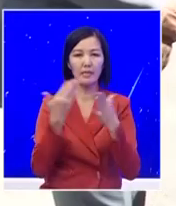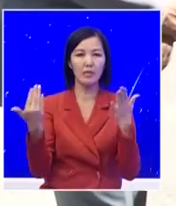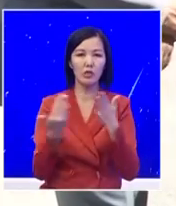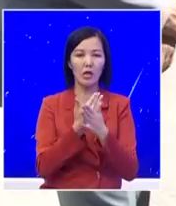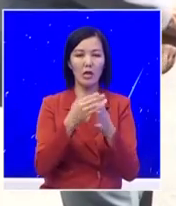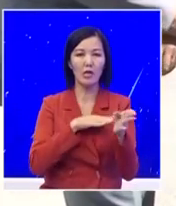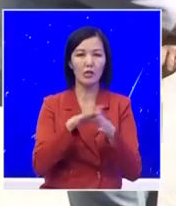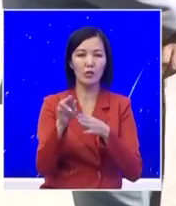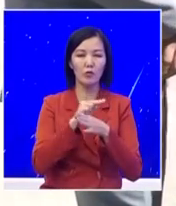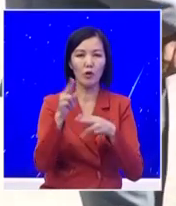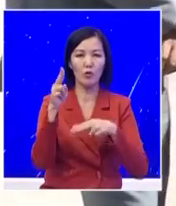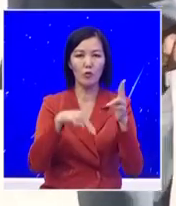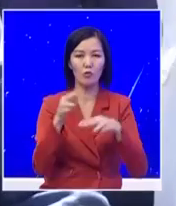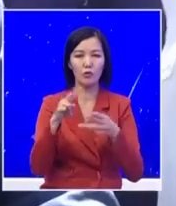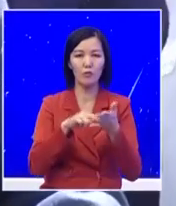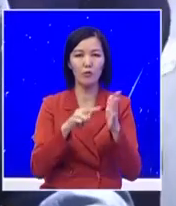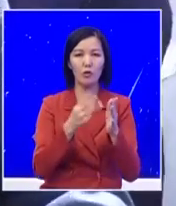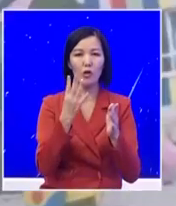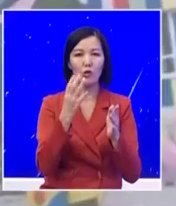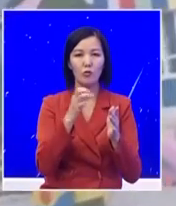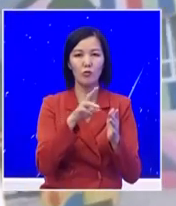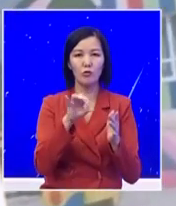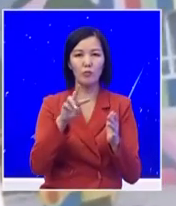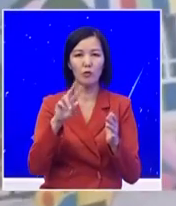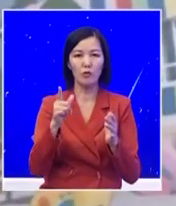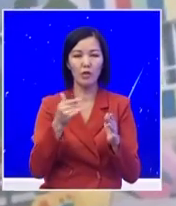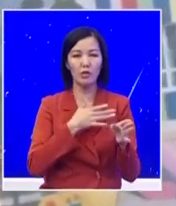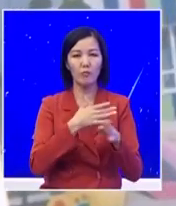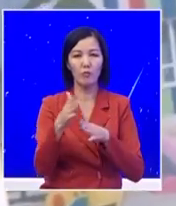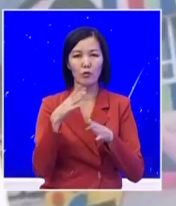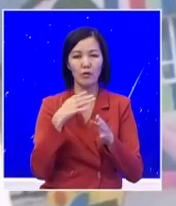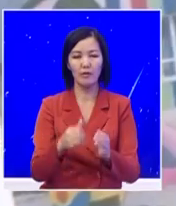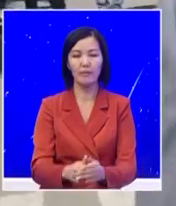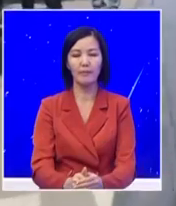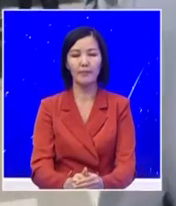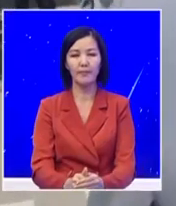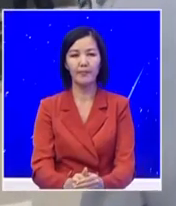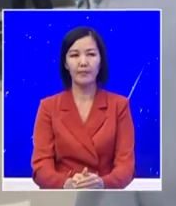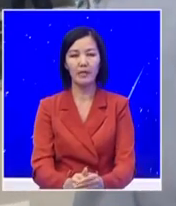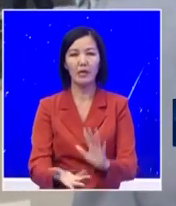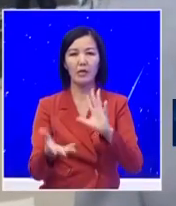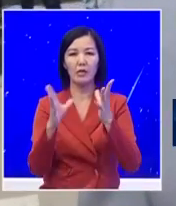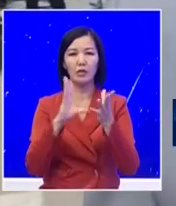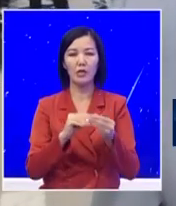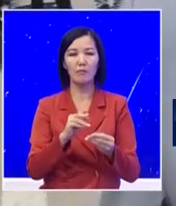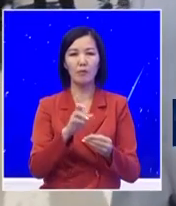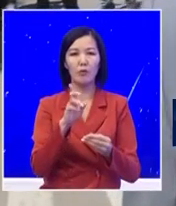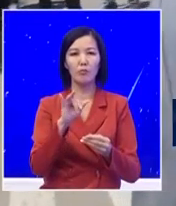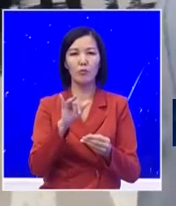жаңартылуда. Құрылысқа мемлекет бюджетінен 400 миллион теңге бөлінген. Жалпы Боралдай кенті